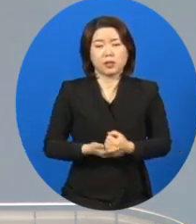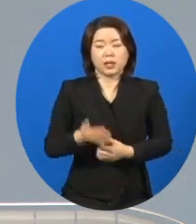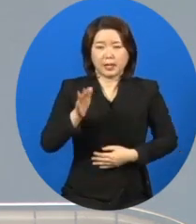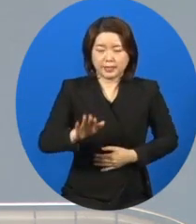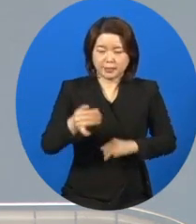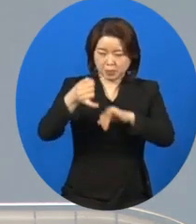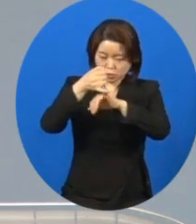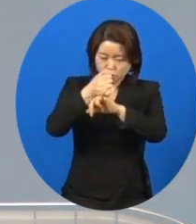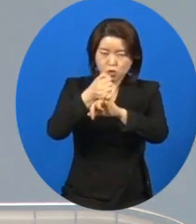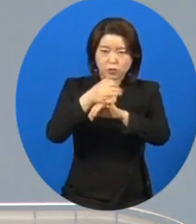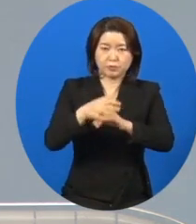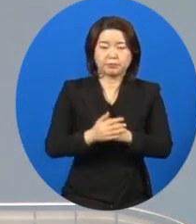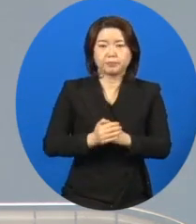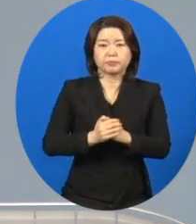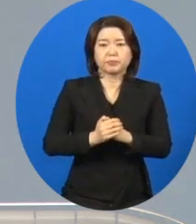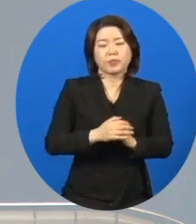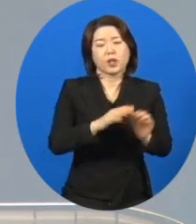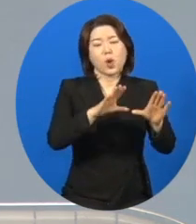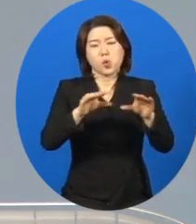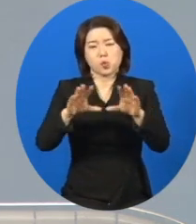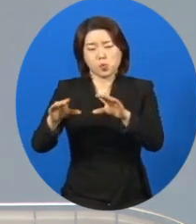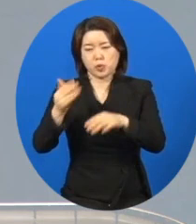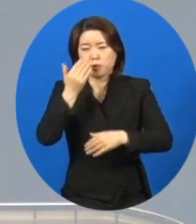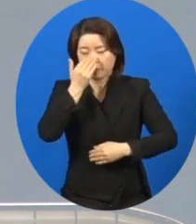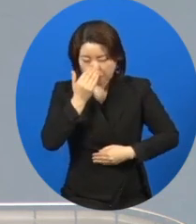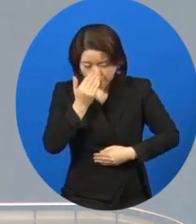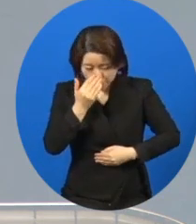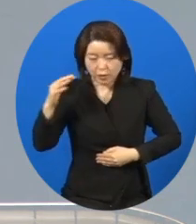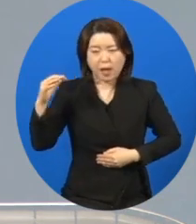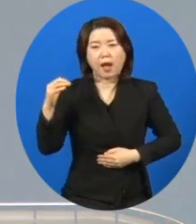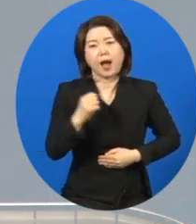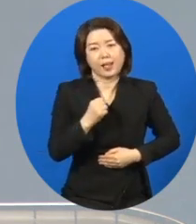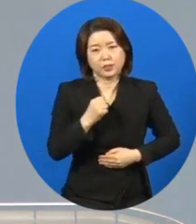반드시 온유함과 겸손함으로